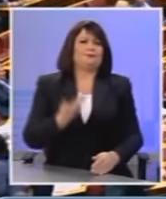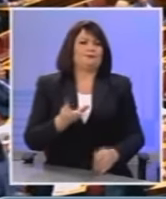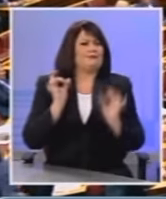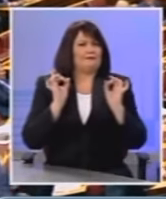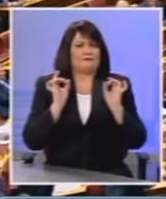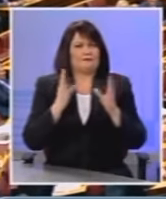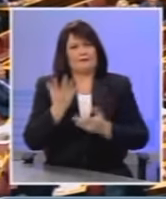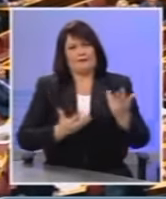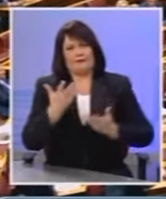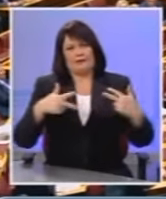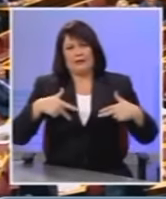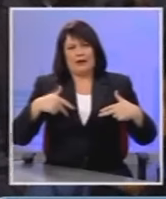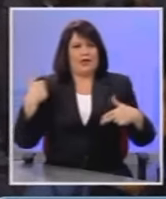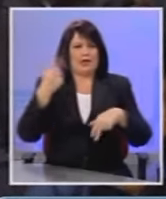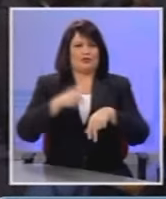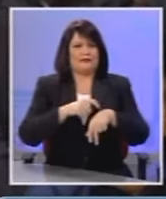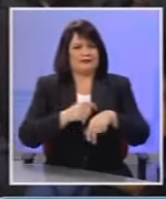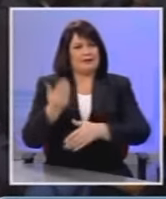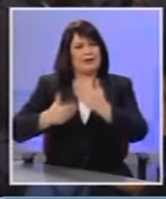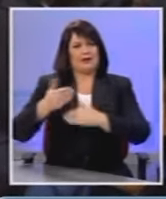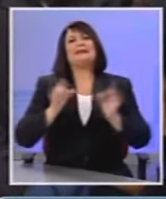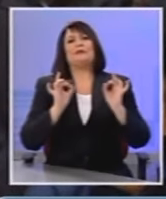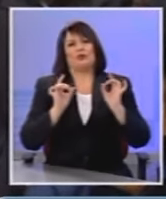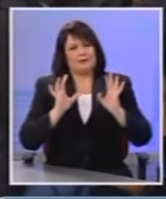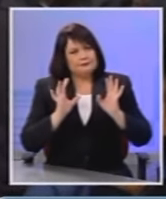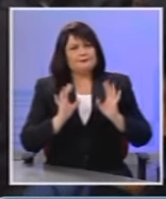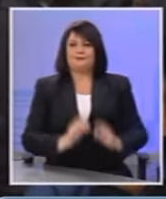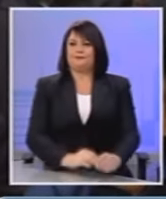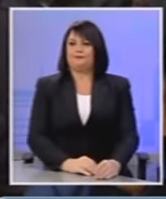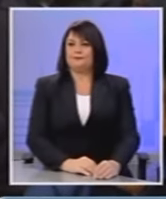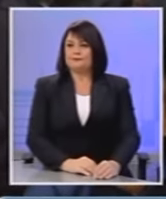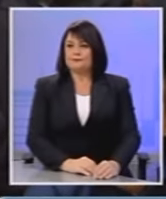προϋπολογισμός του κράτους τα περασμένα χρόνια,